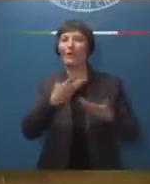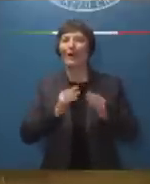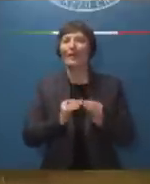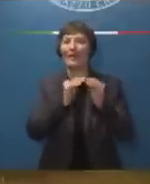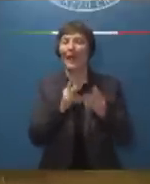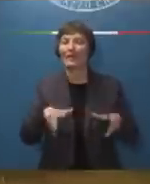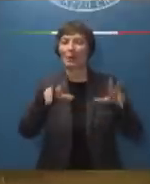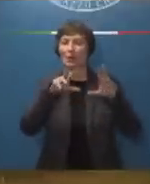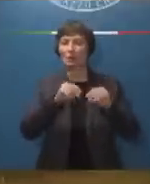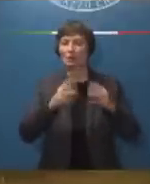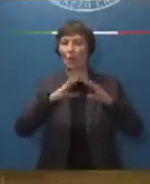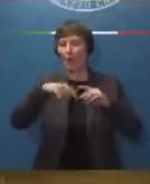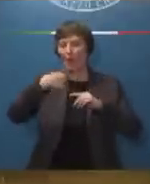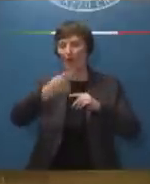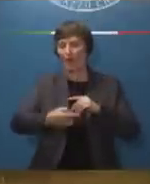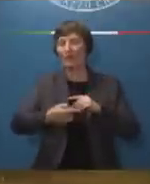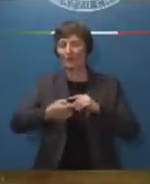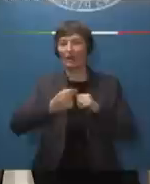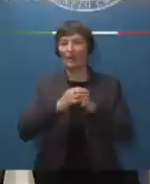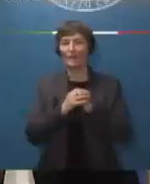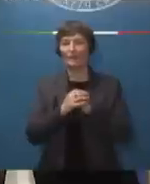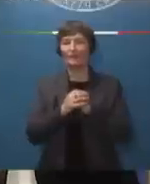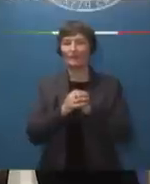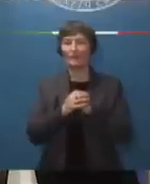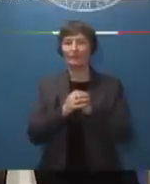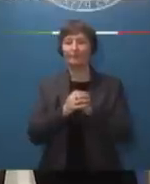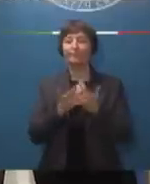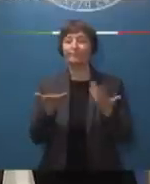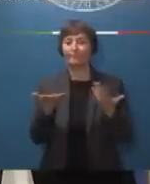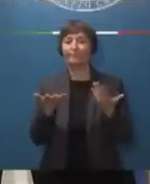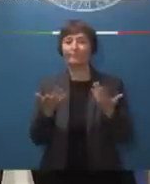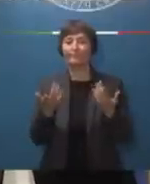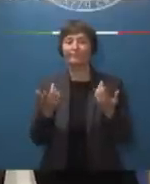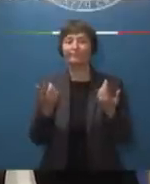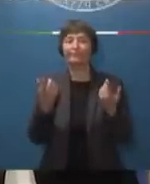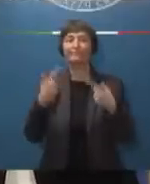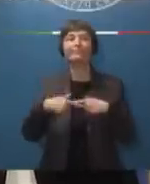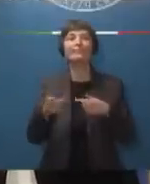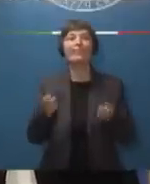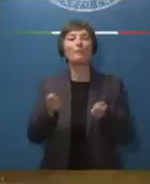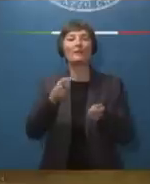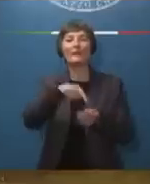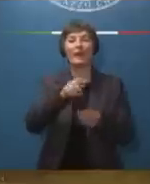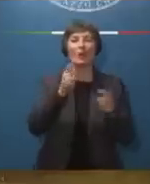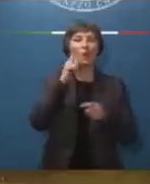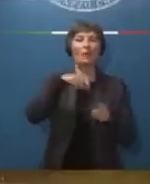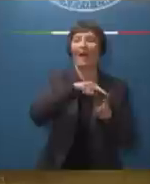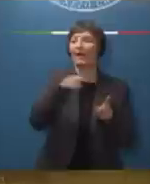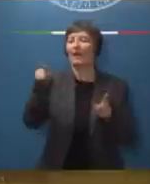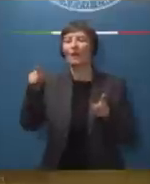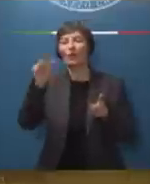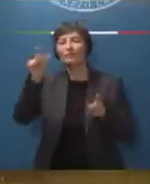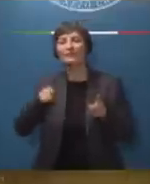la guerra e in questo modo il business ucraino italiano potranno trovare